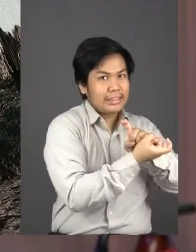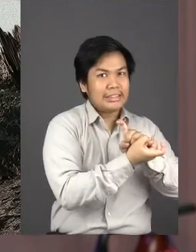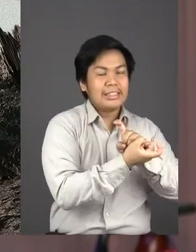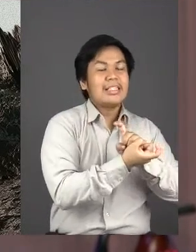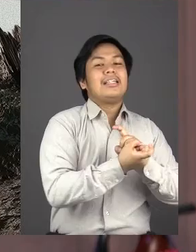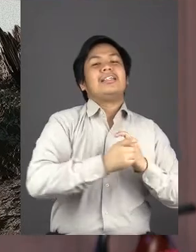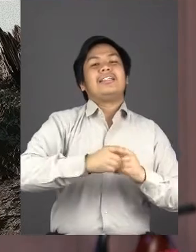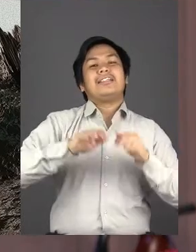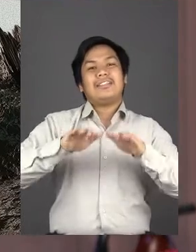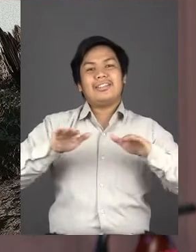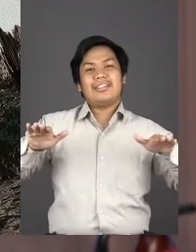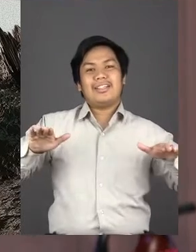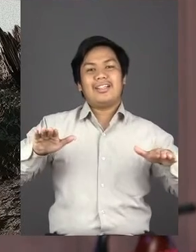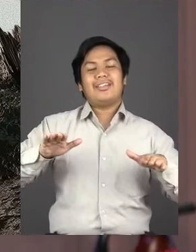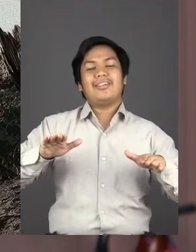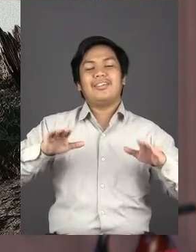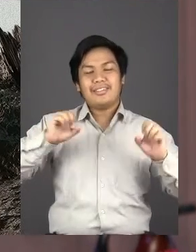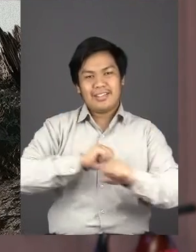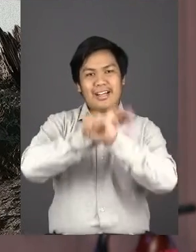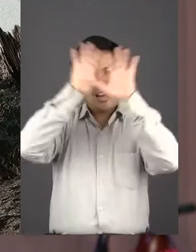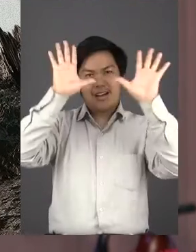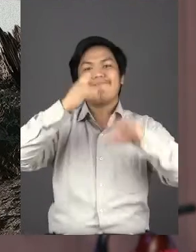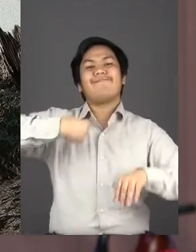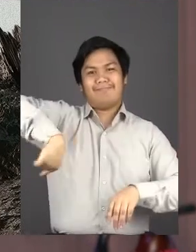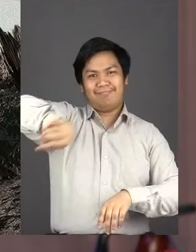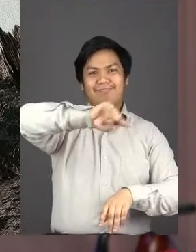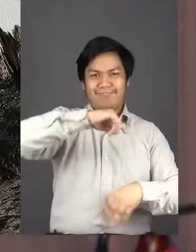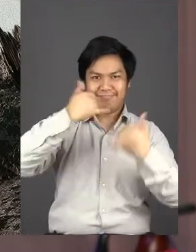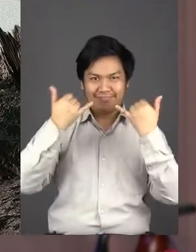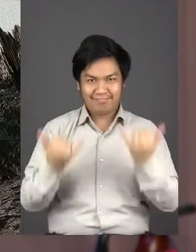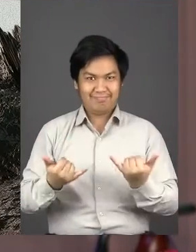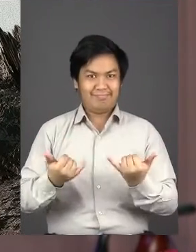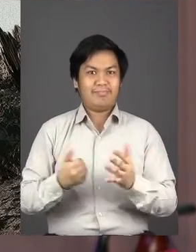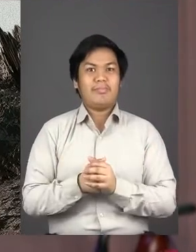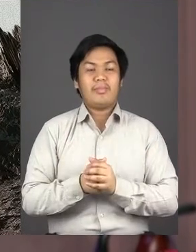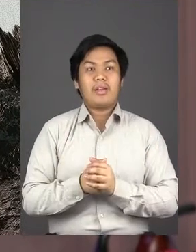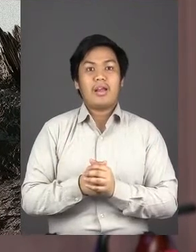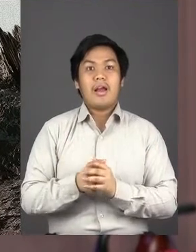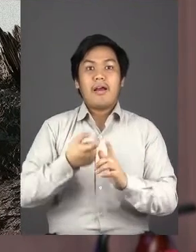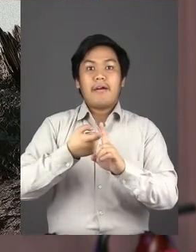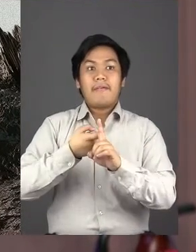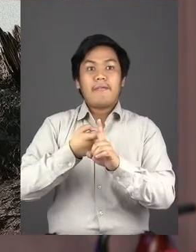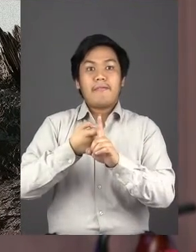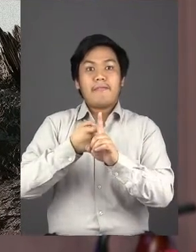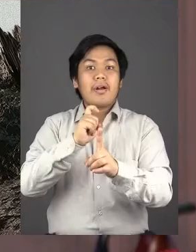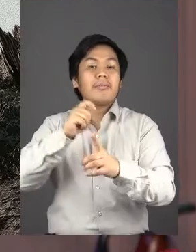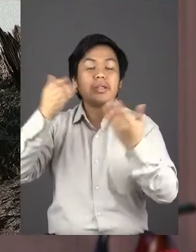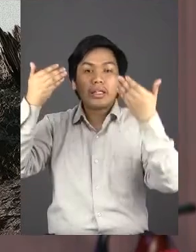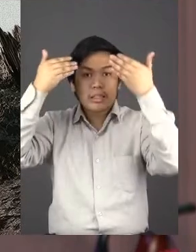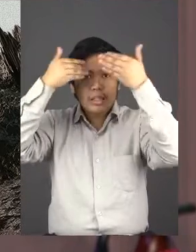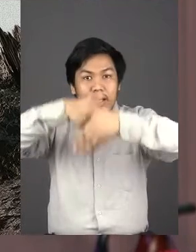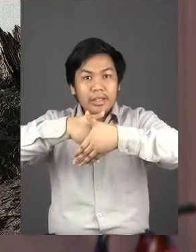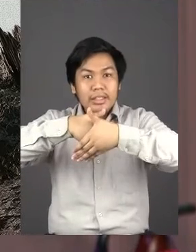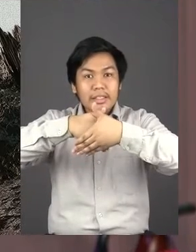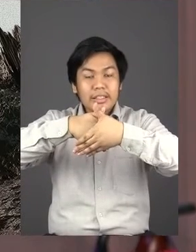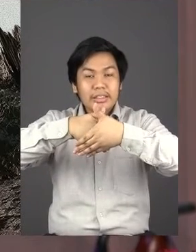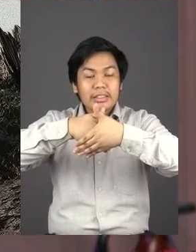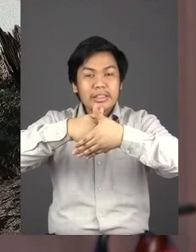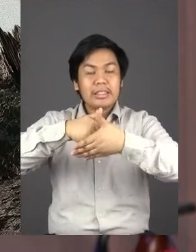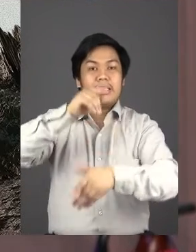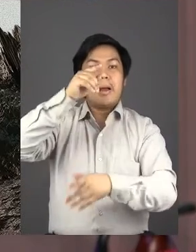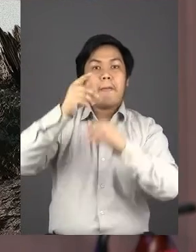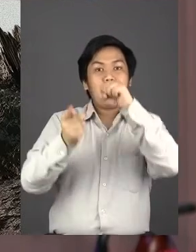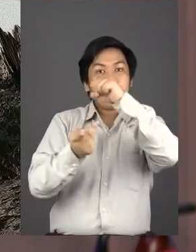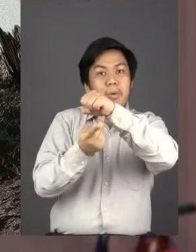of light. Tayo po yon. Nanggaling po tayo doon sa kadiliman na dinidescribe ni